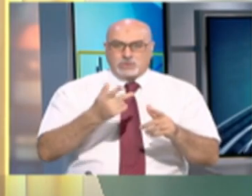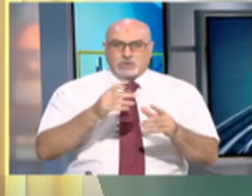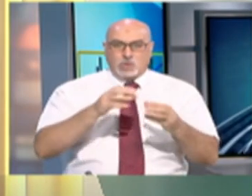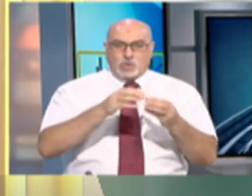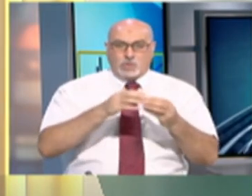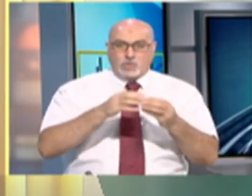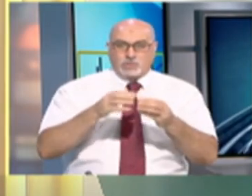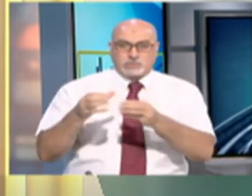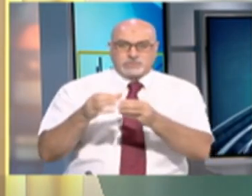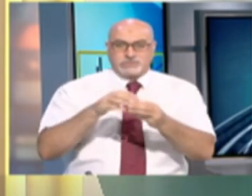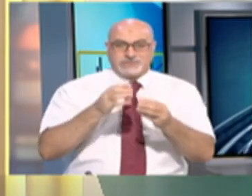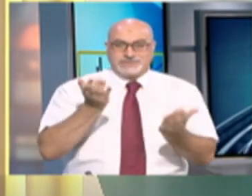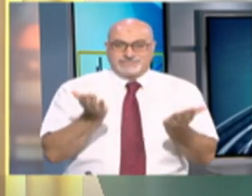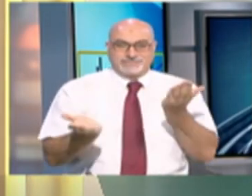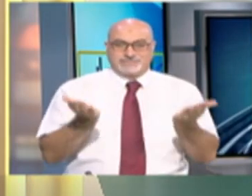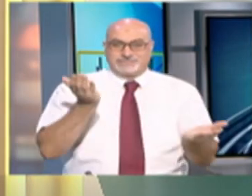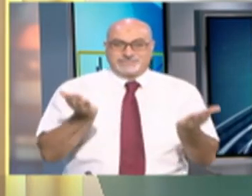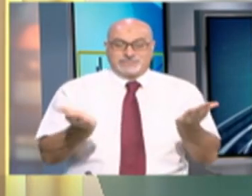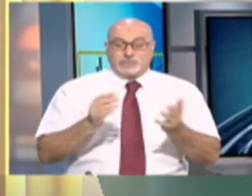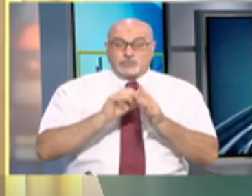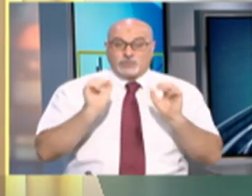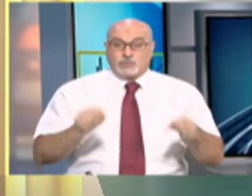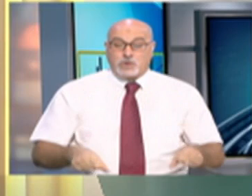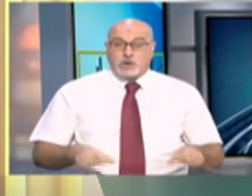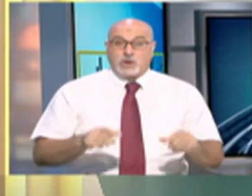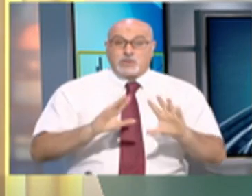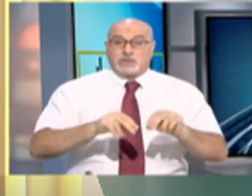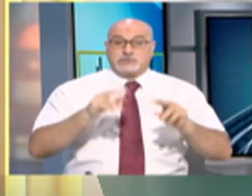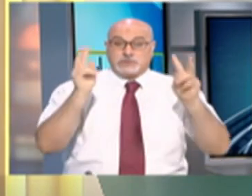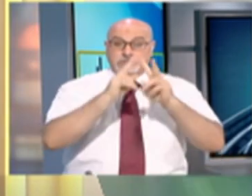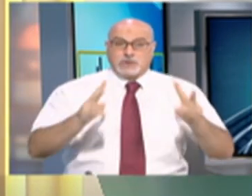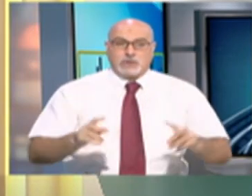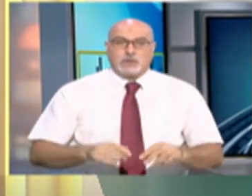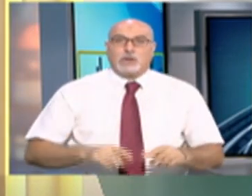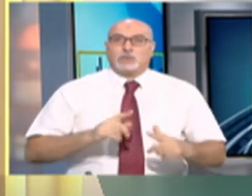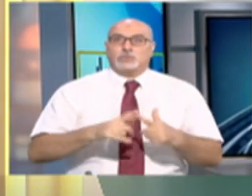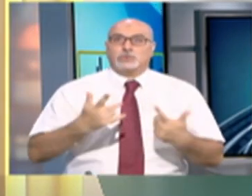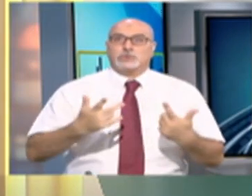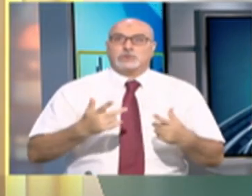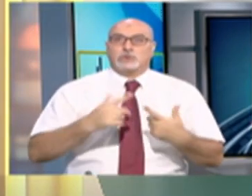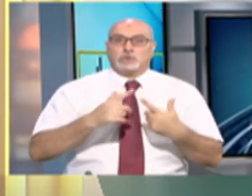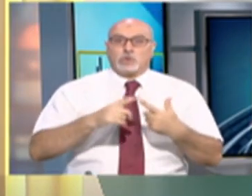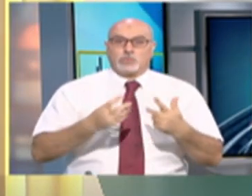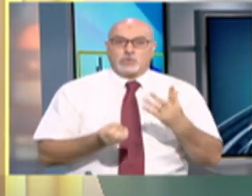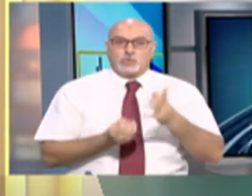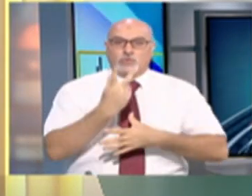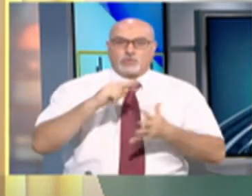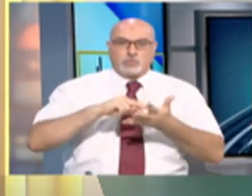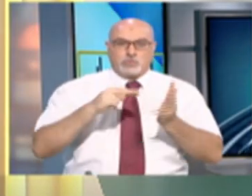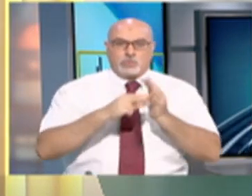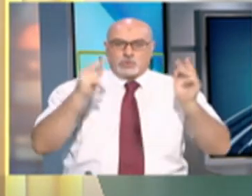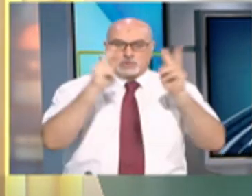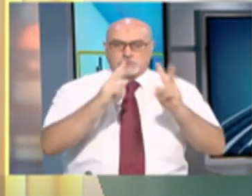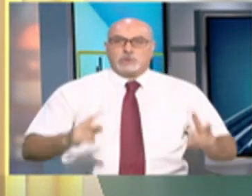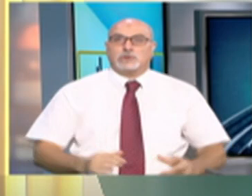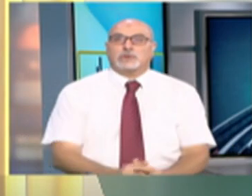القوى على الساحة الدولية ورسم معالم النظام الدولي الجديد.